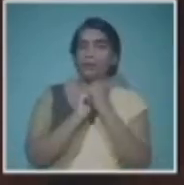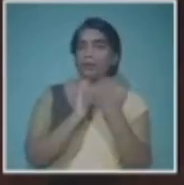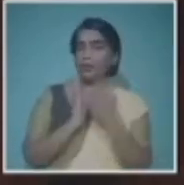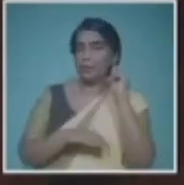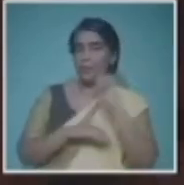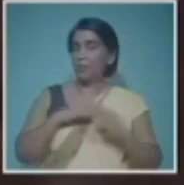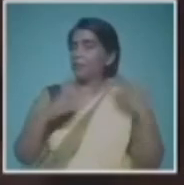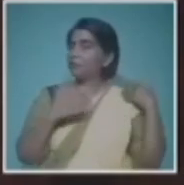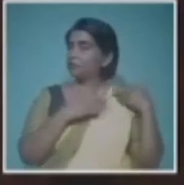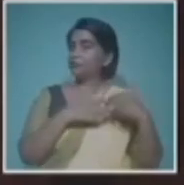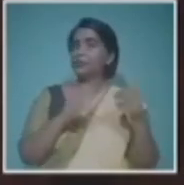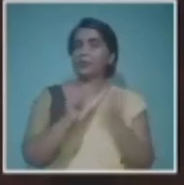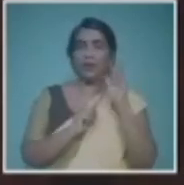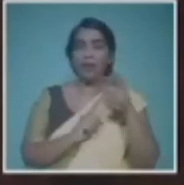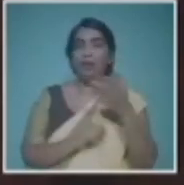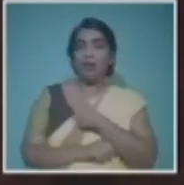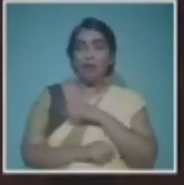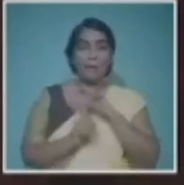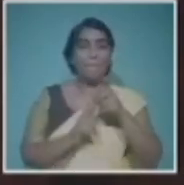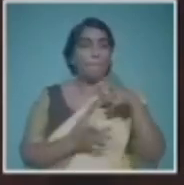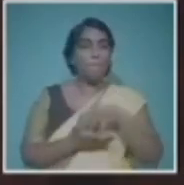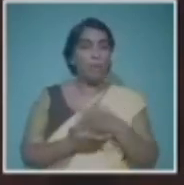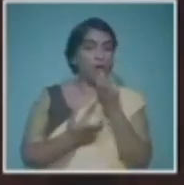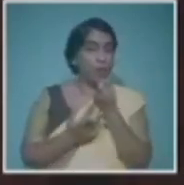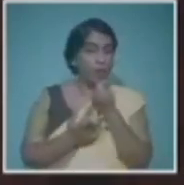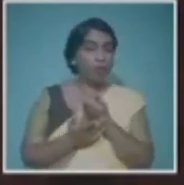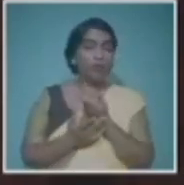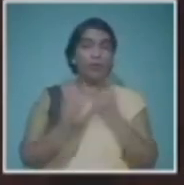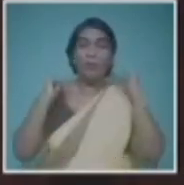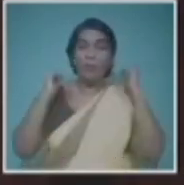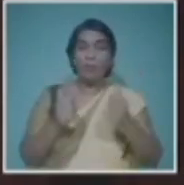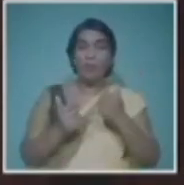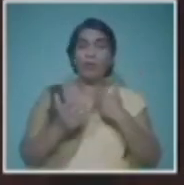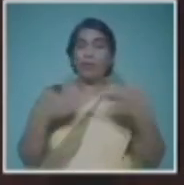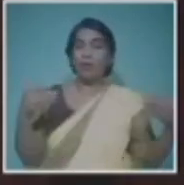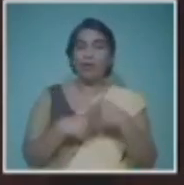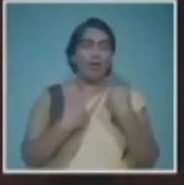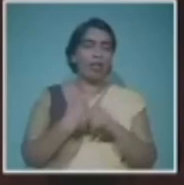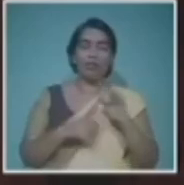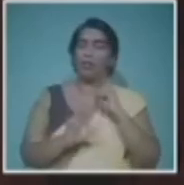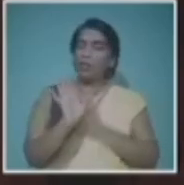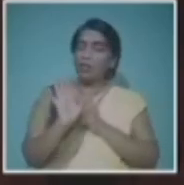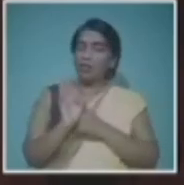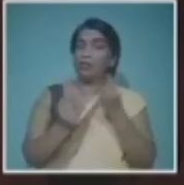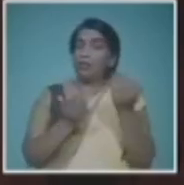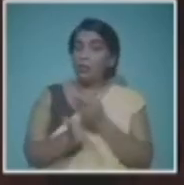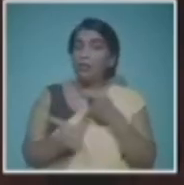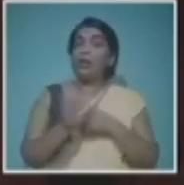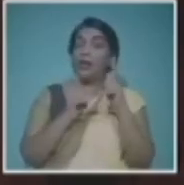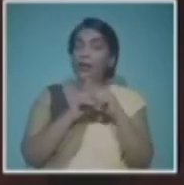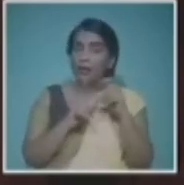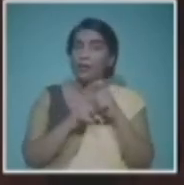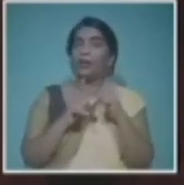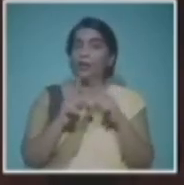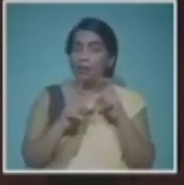උන්වහන්සේ දීර්ඝ කාලයක් තිස්සේ කරා උන්වහන්සේගේ පළාත් සභා විමාත්‍යකද ප්‍රතිපාදන පාලම්බෝක්කු හදන්න වෙන් කරේ නැහැ උන්වහන්සේ හැමදාම වෙන් කරේ අධ්‍යාපනය